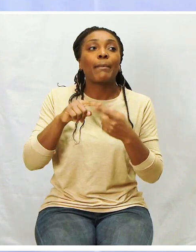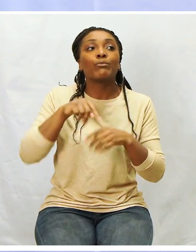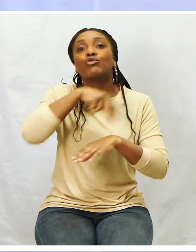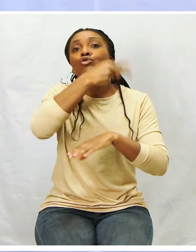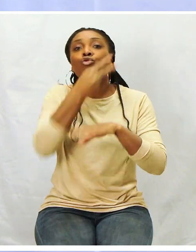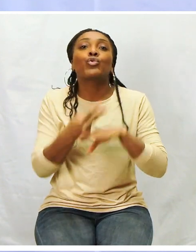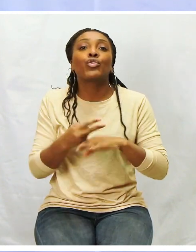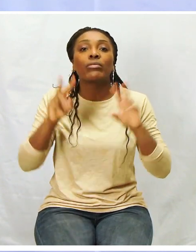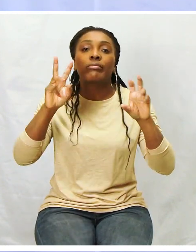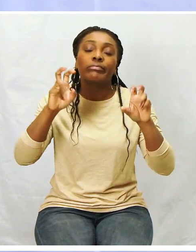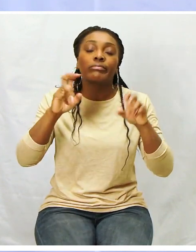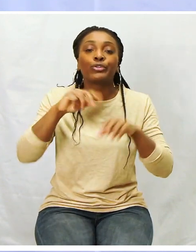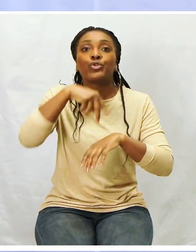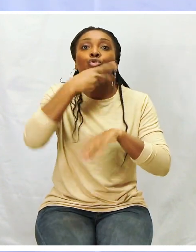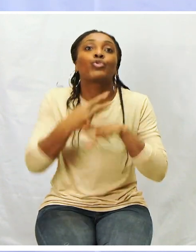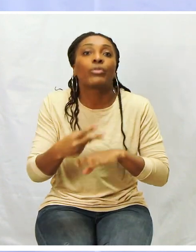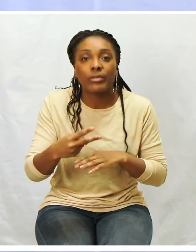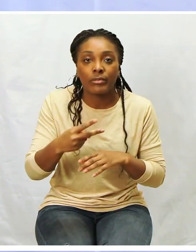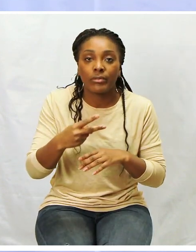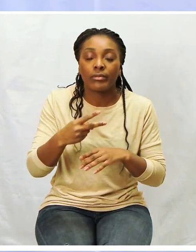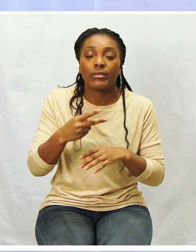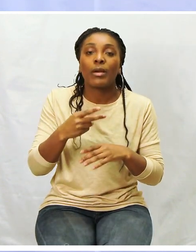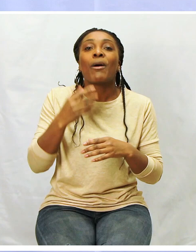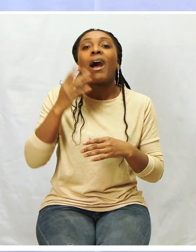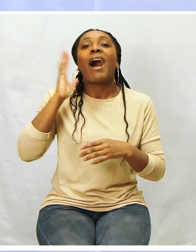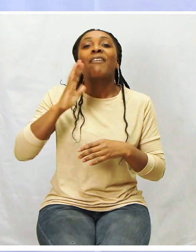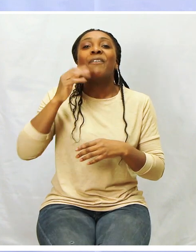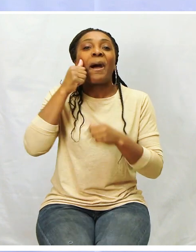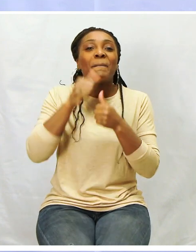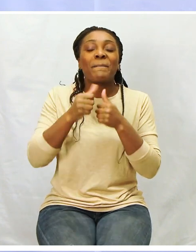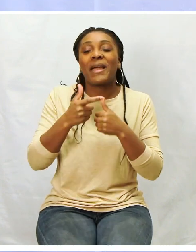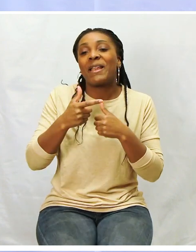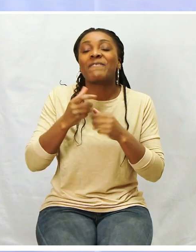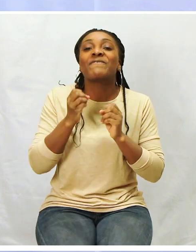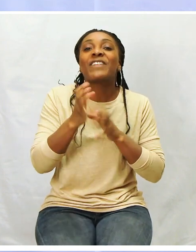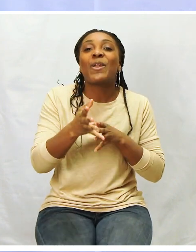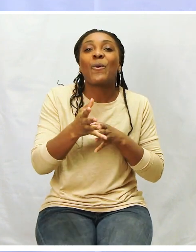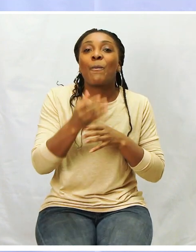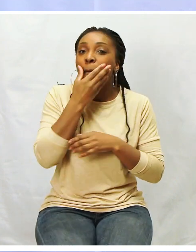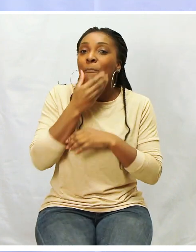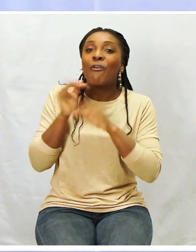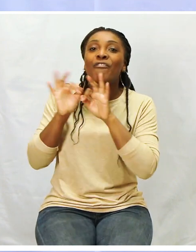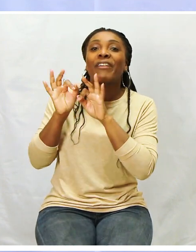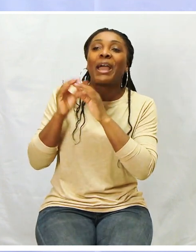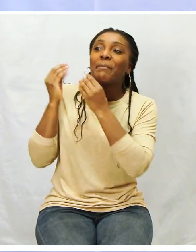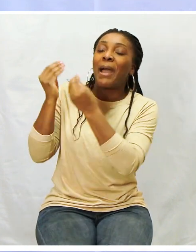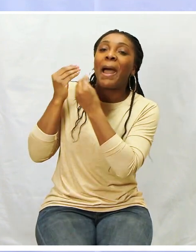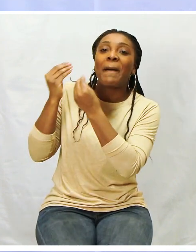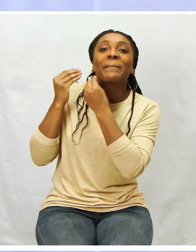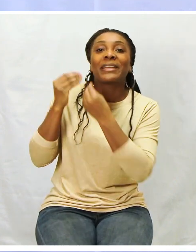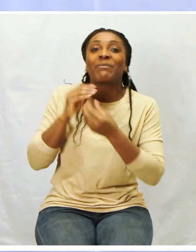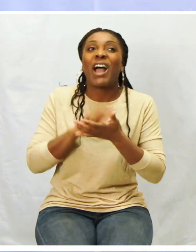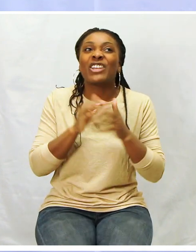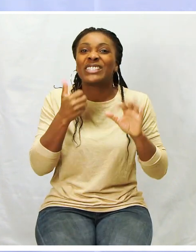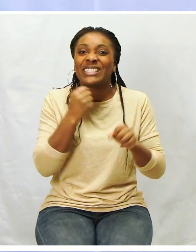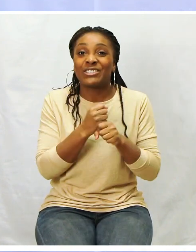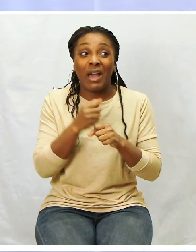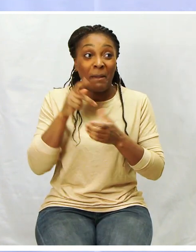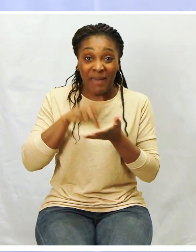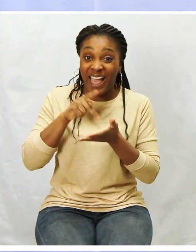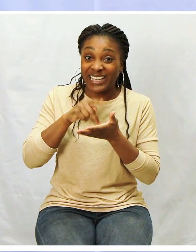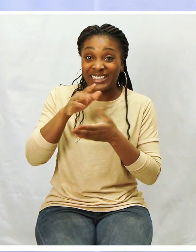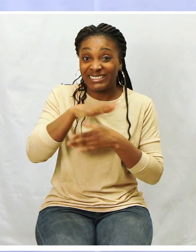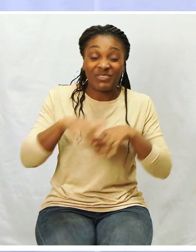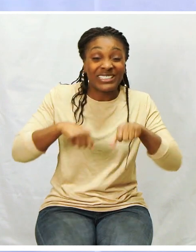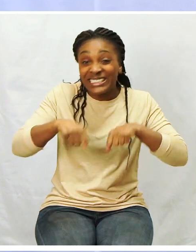et c'est un peu comme quand on apprend à faire du vélo. Moi je me rappelle, c'est mon beau-frère, j'avais 6 ans, qui dans les rues de Paris ici m'a appris à faire du